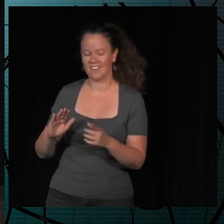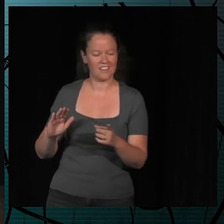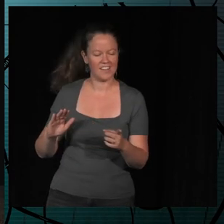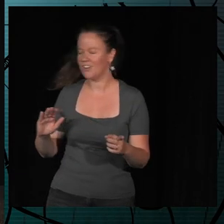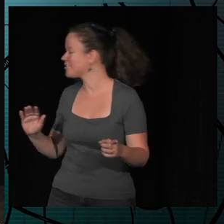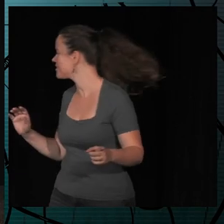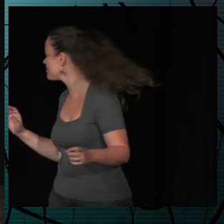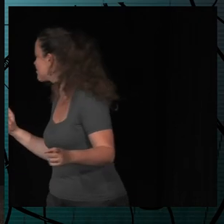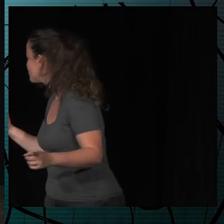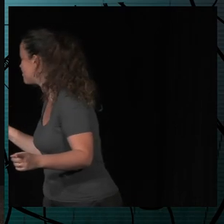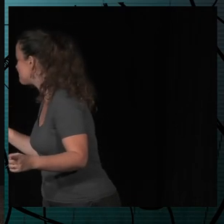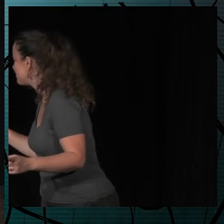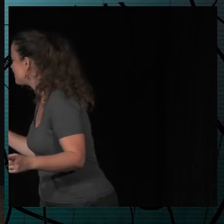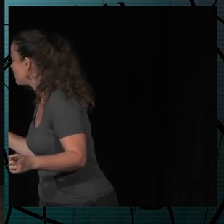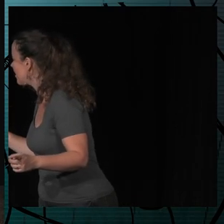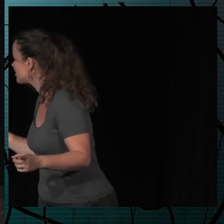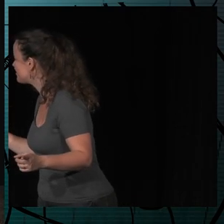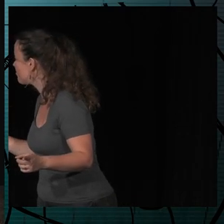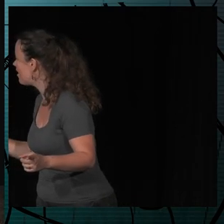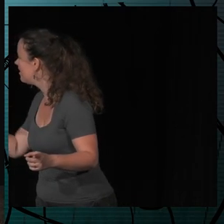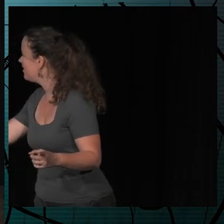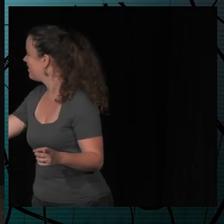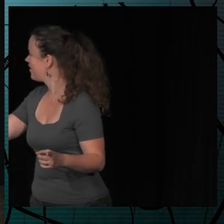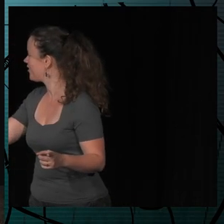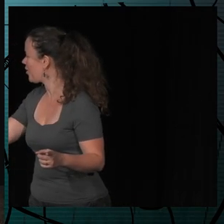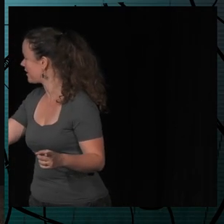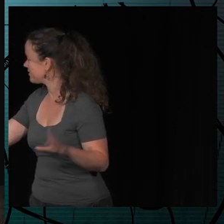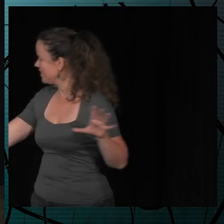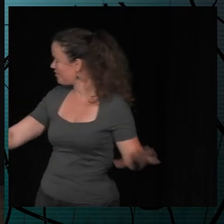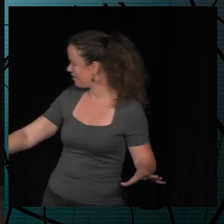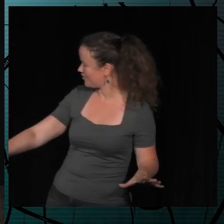donc donc je je